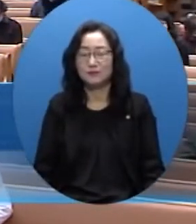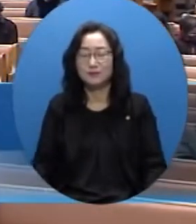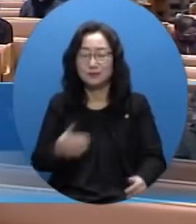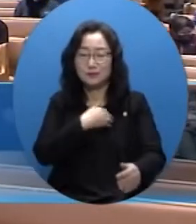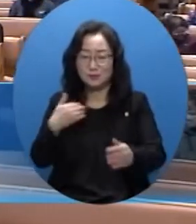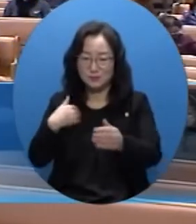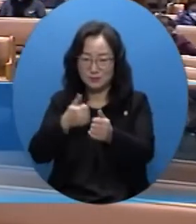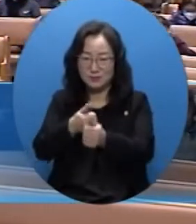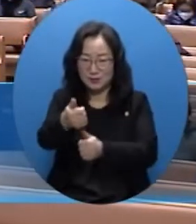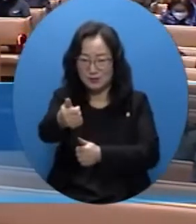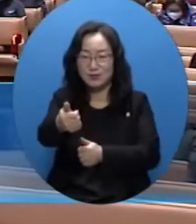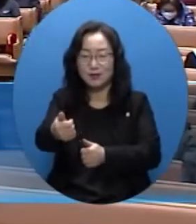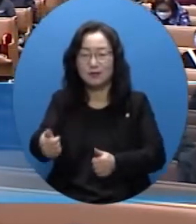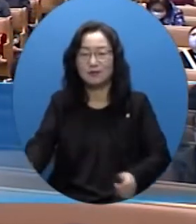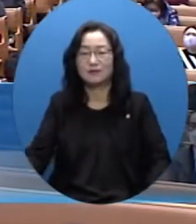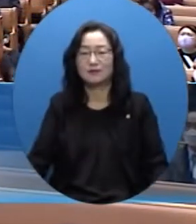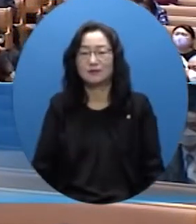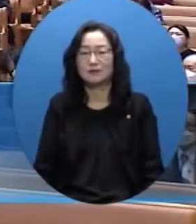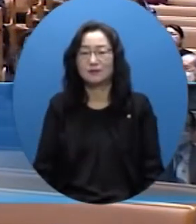롤러 기 이기느니라